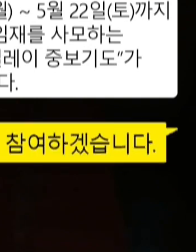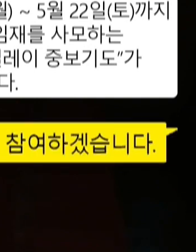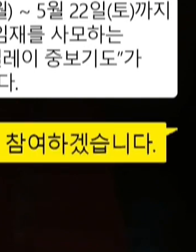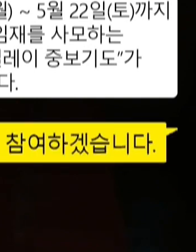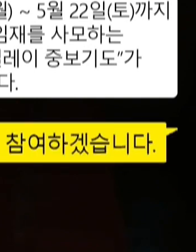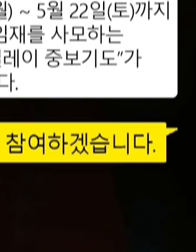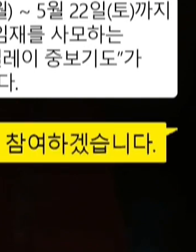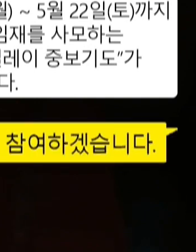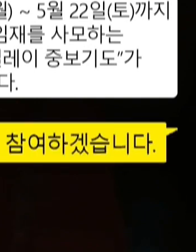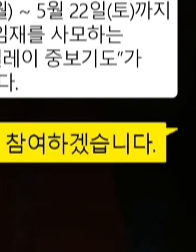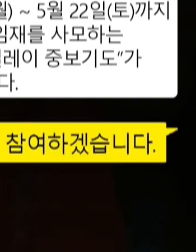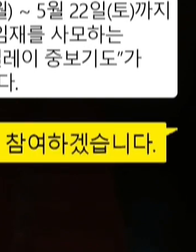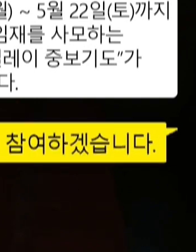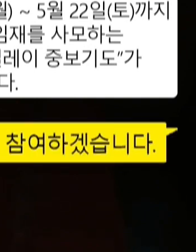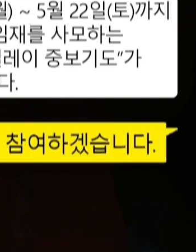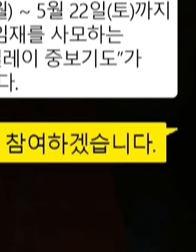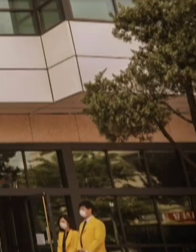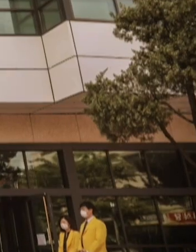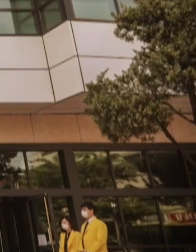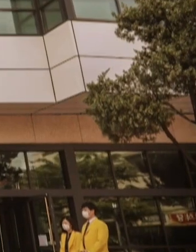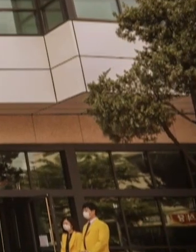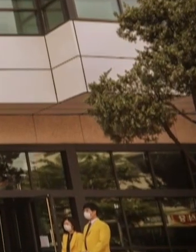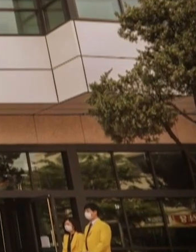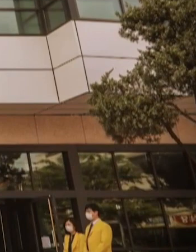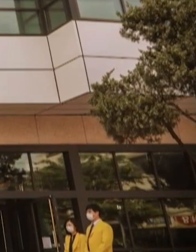얘기를 듣고 신청하게 되었습니다.